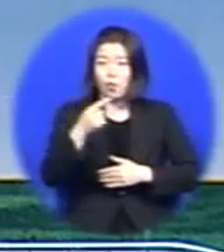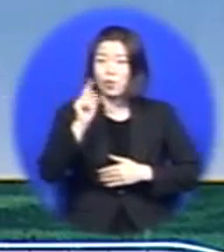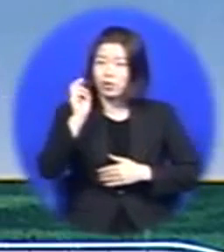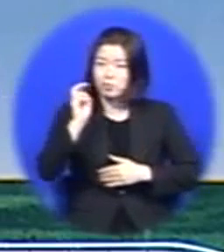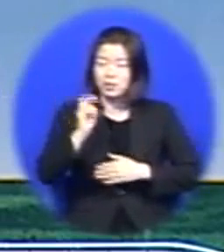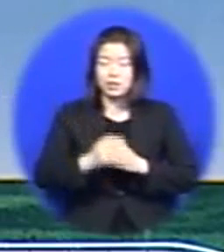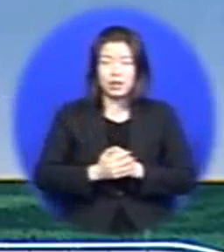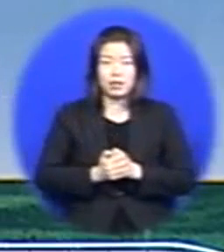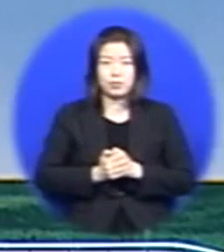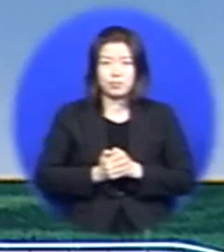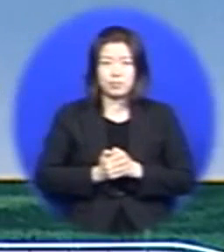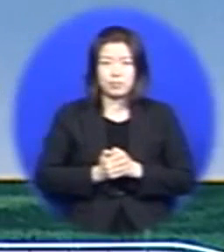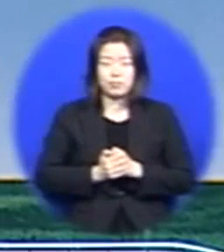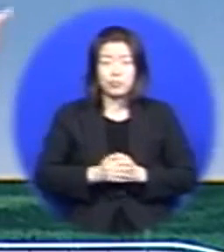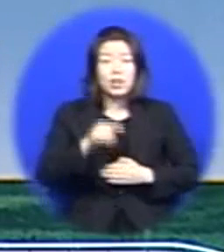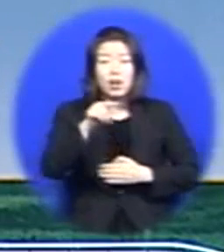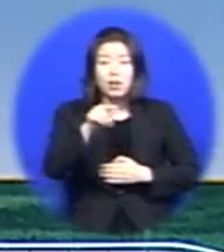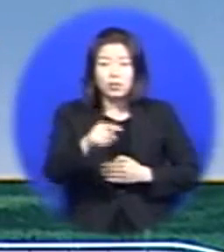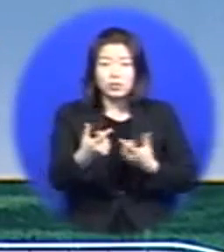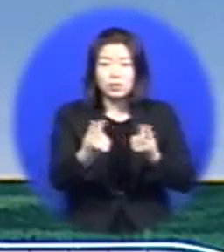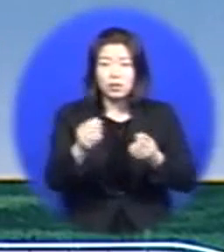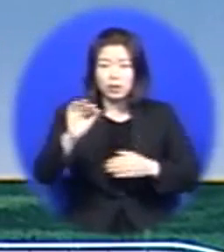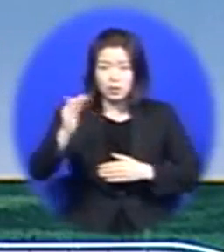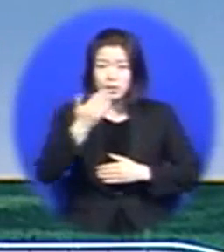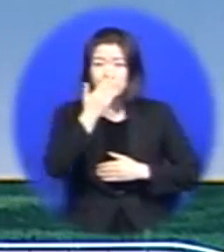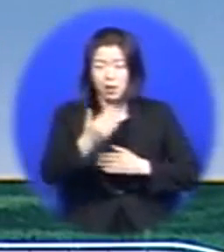거예요. 그렇게 될 거예요.